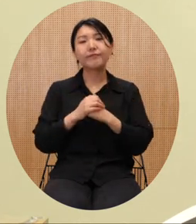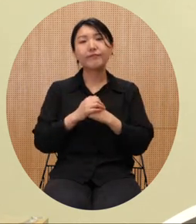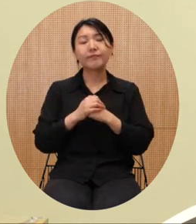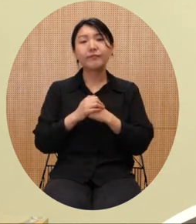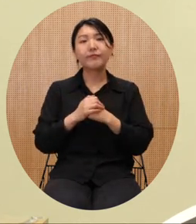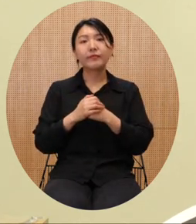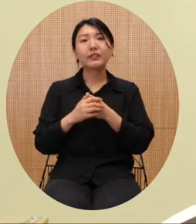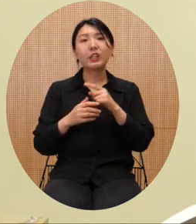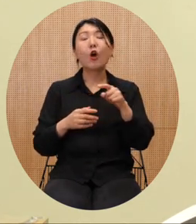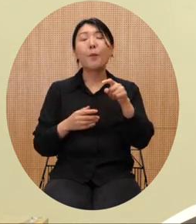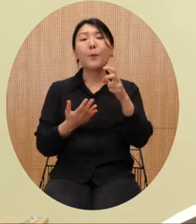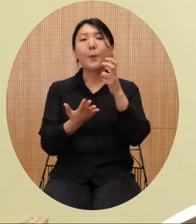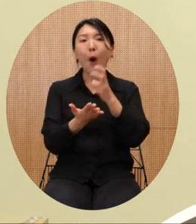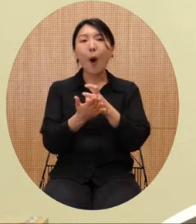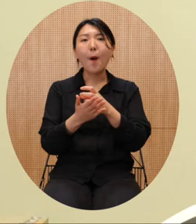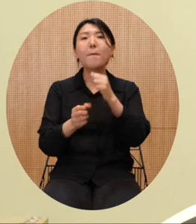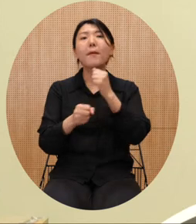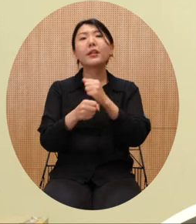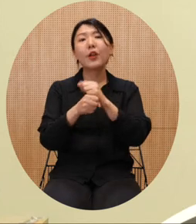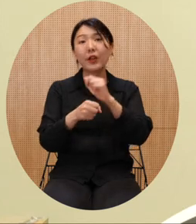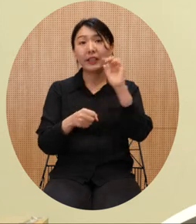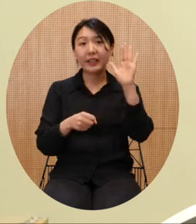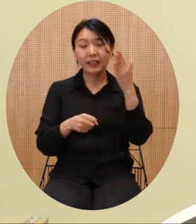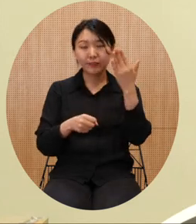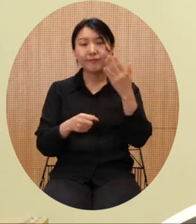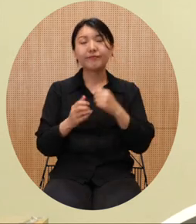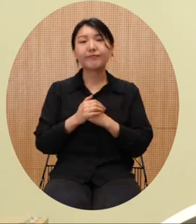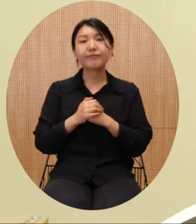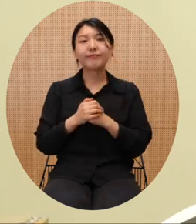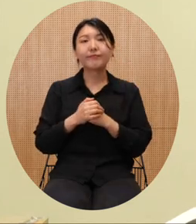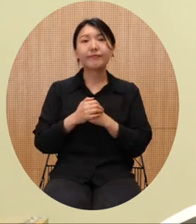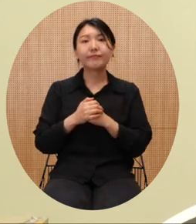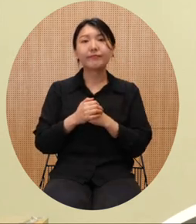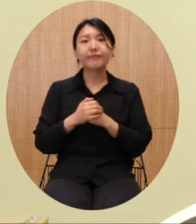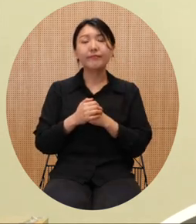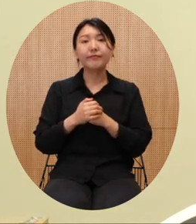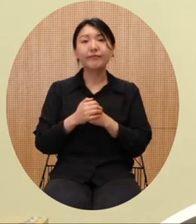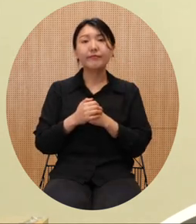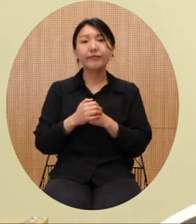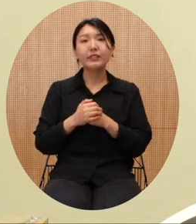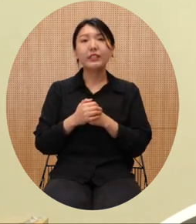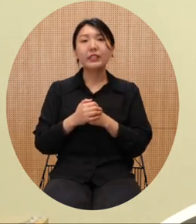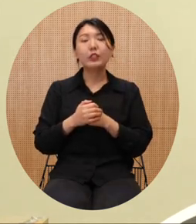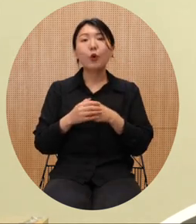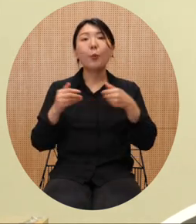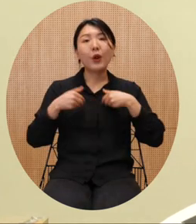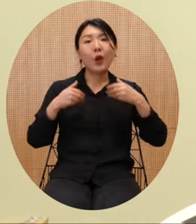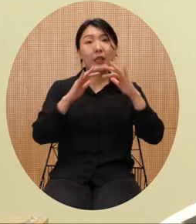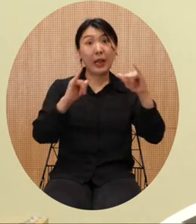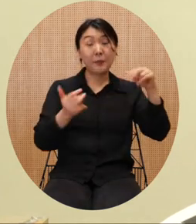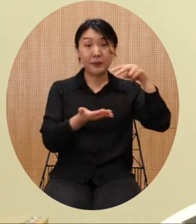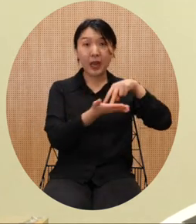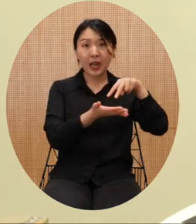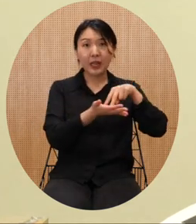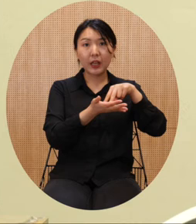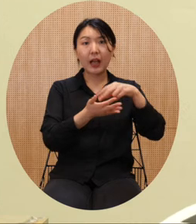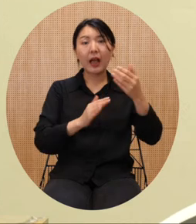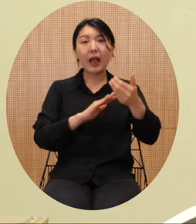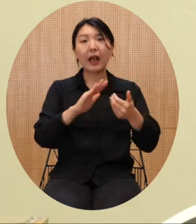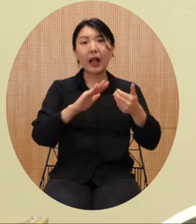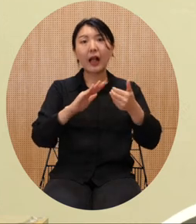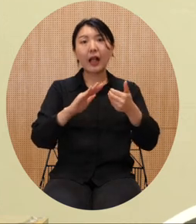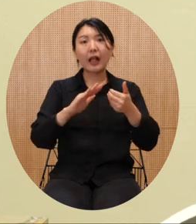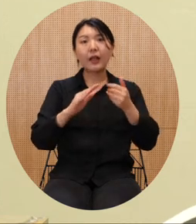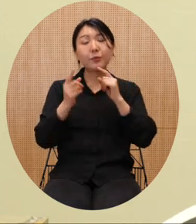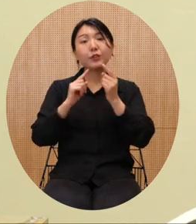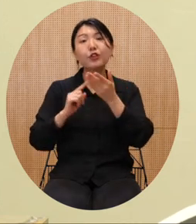이런 제도가 만들어져야 되겠다라는 말씀을 드리고 싶고요. 그 다음에 수요자 입장에서 보면 아까